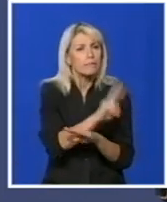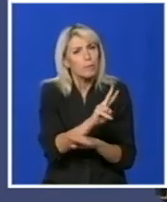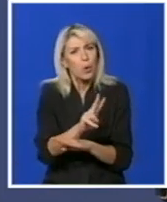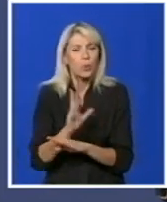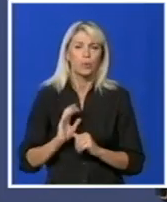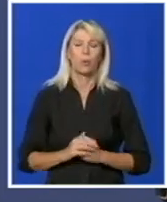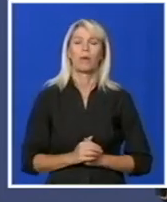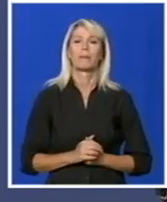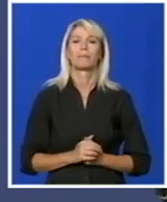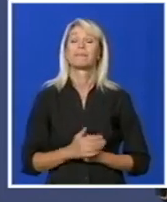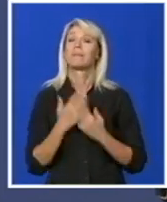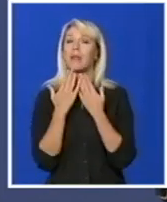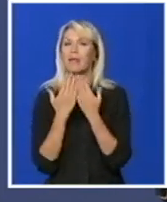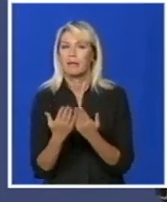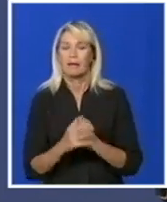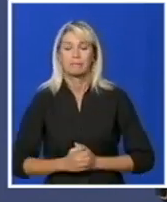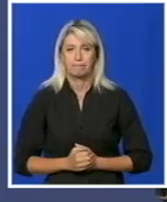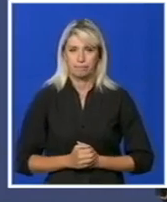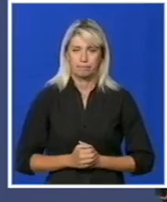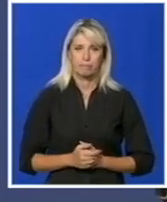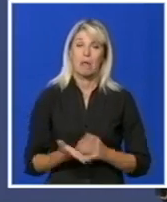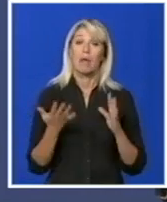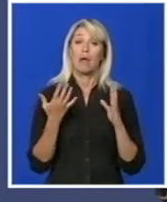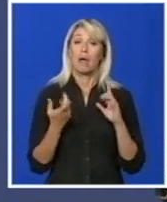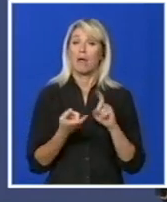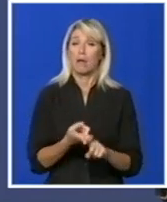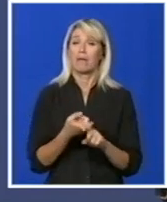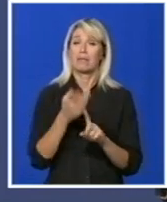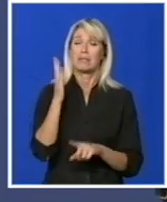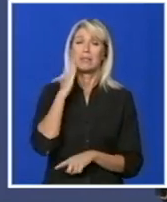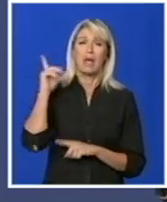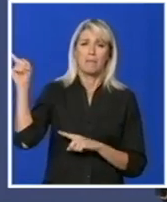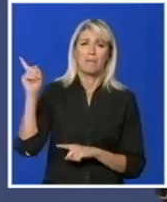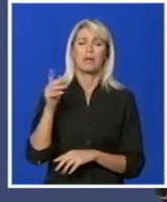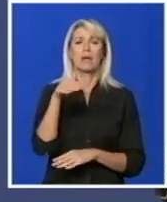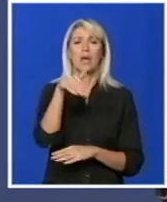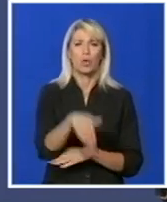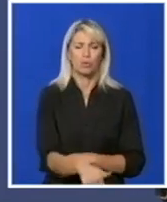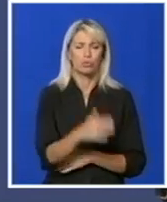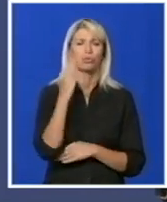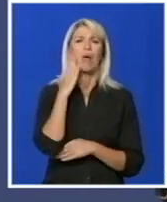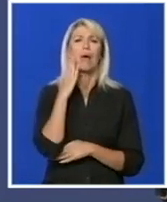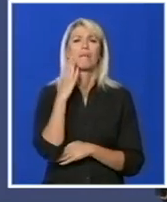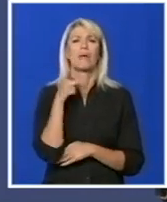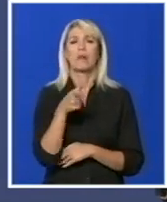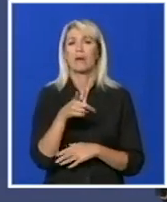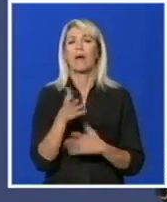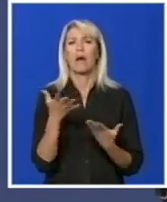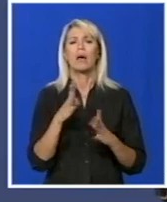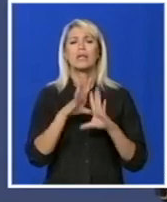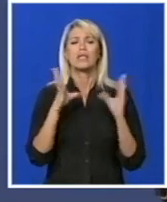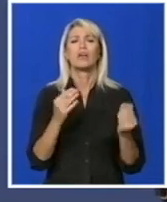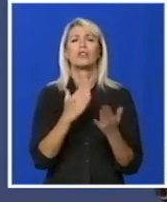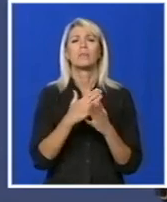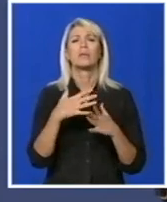Hvala. Što se tiče Sjedinjenih Američkih Država pa Južne Amerike, Sve ćemo to verovatno razmatrati već